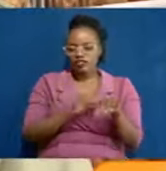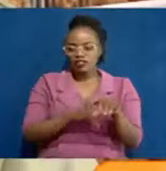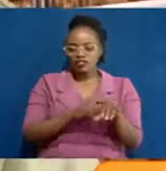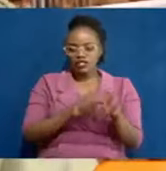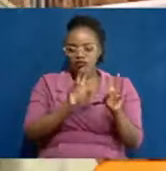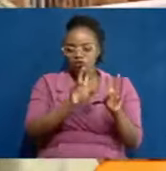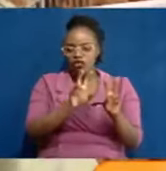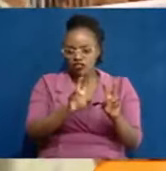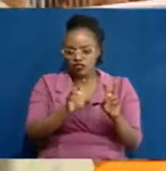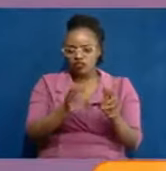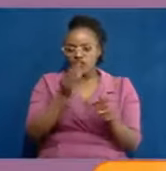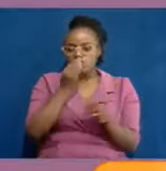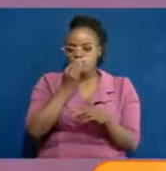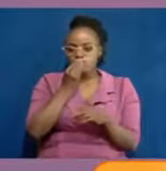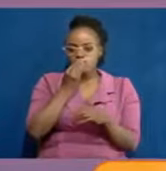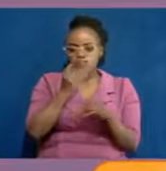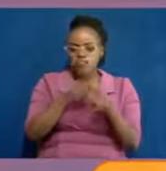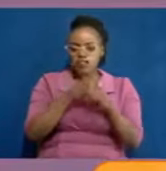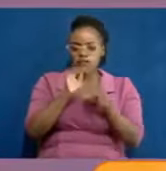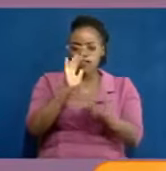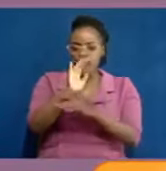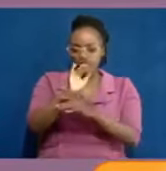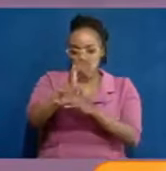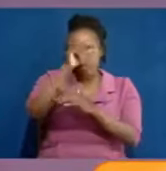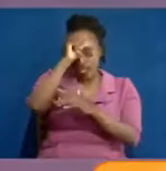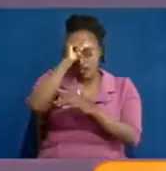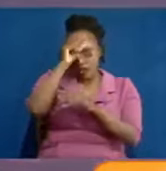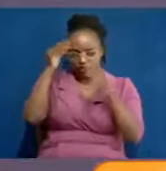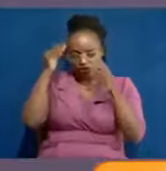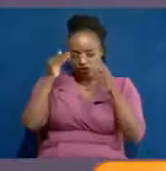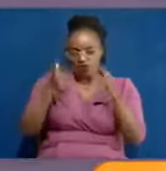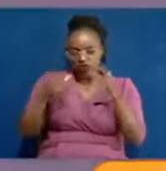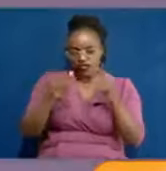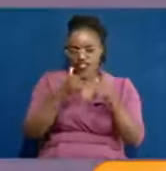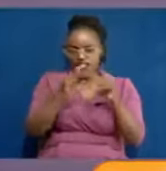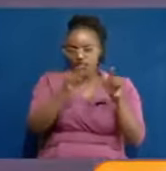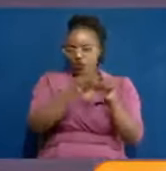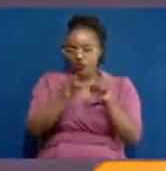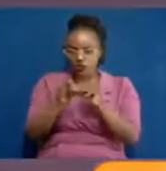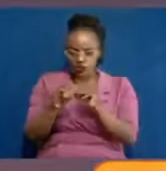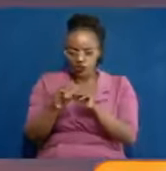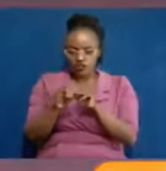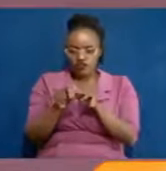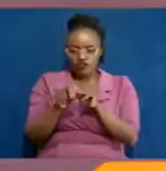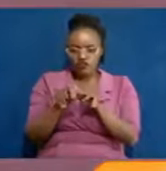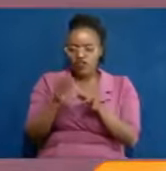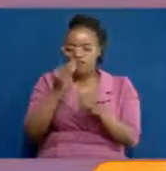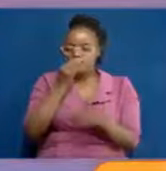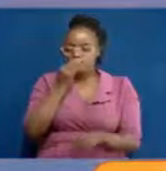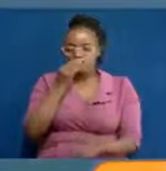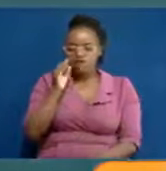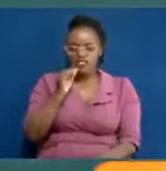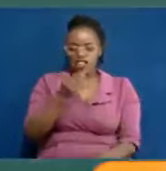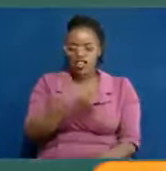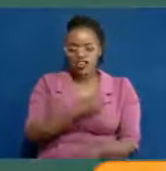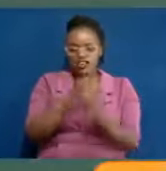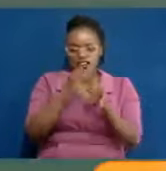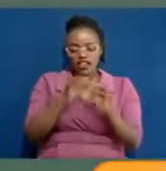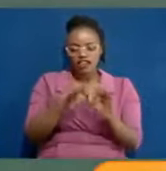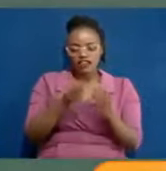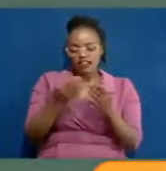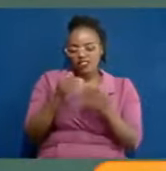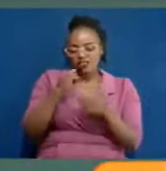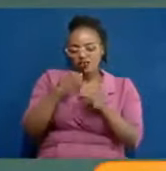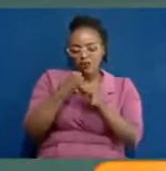nini ya feeds. Hilo ninaomba serikali iangalie. Pia feeds zetu, kama ni kuturudishia